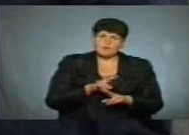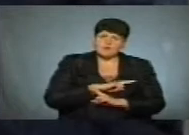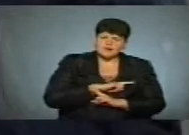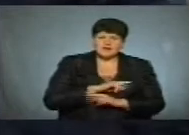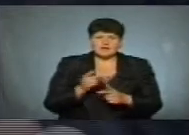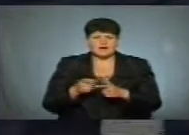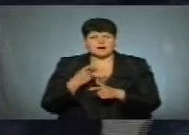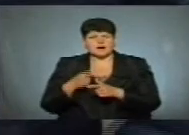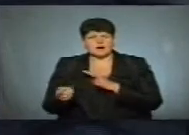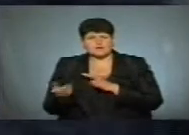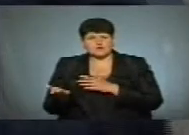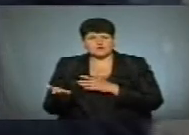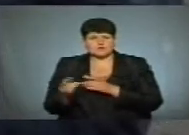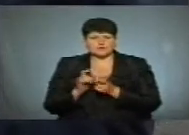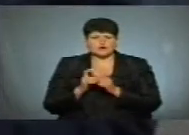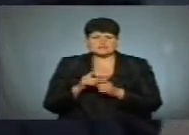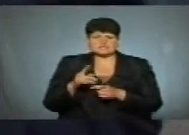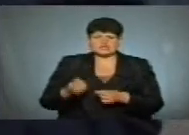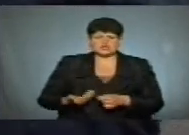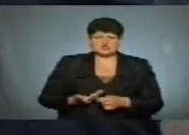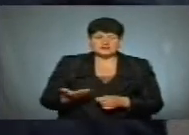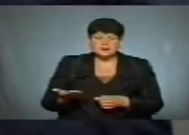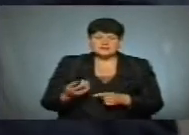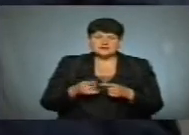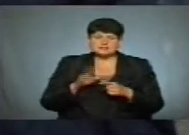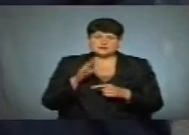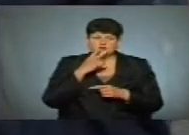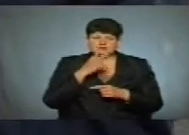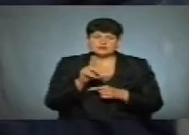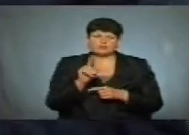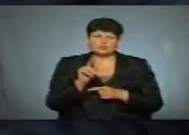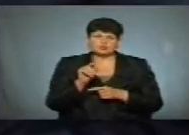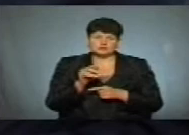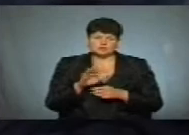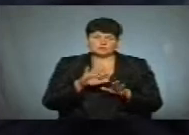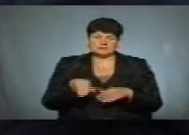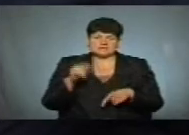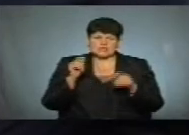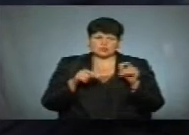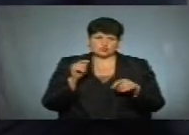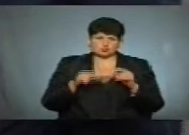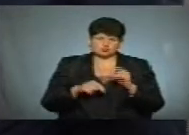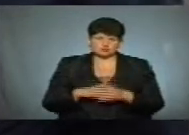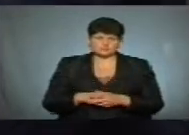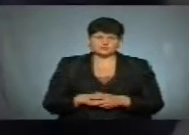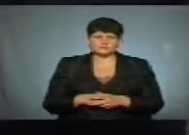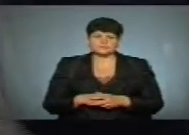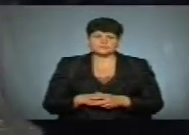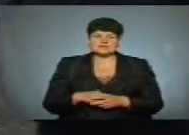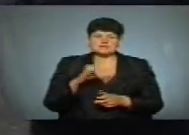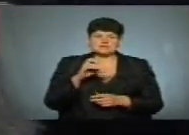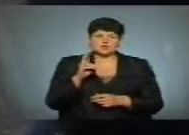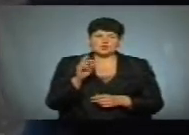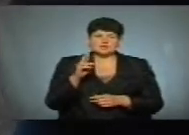або бореться за життя. І це буде видно на понеділок час, і після дощу, а тоді ми будемо робити висновки. Степан